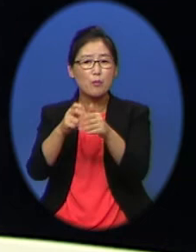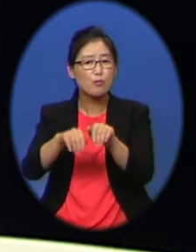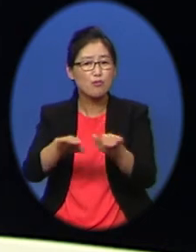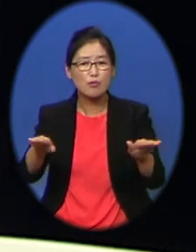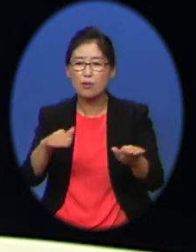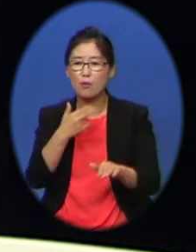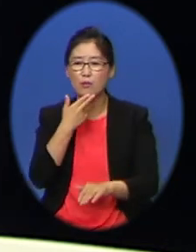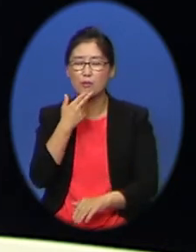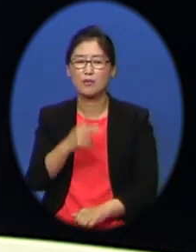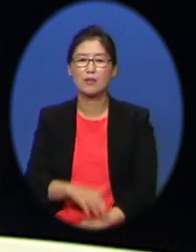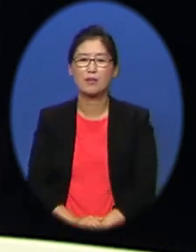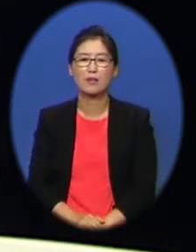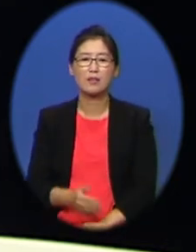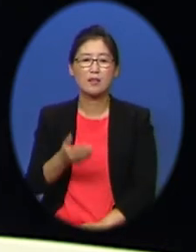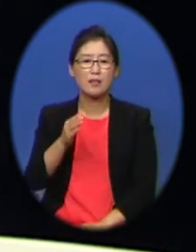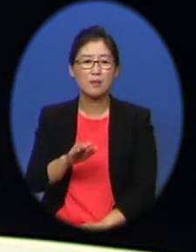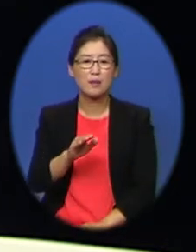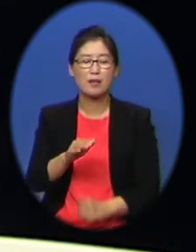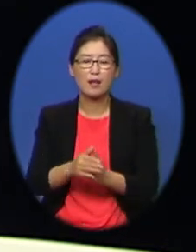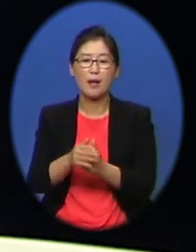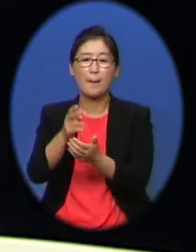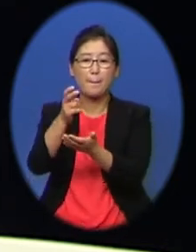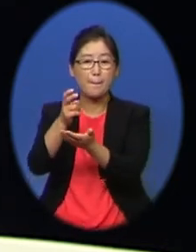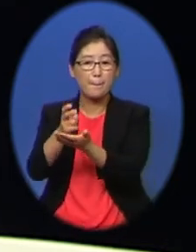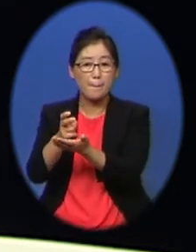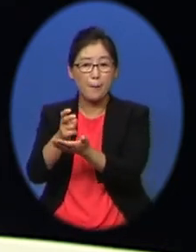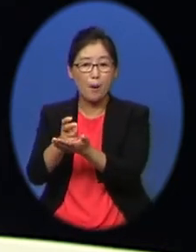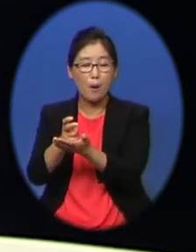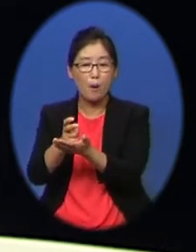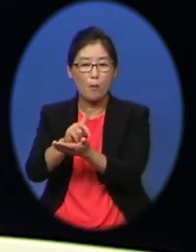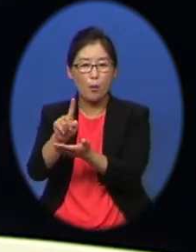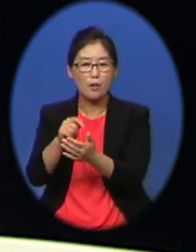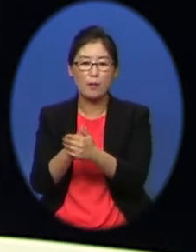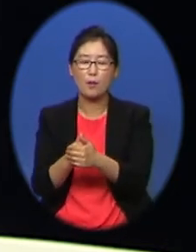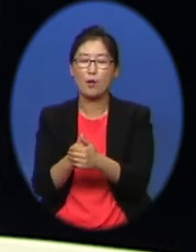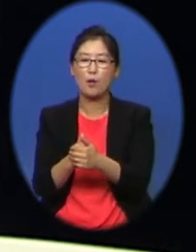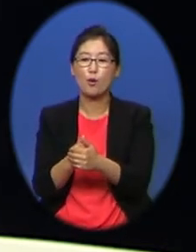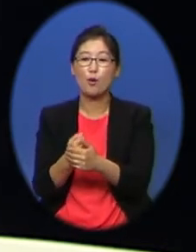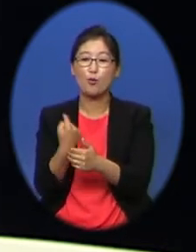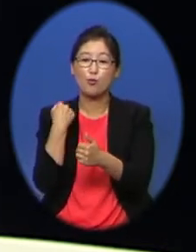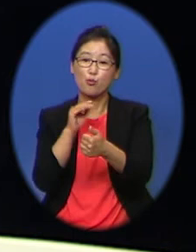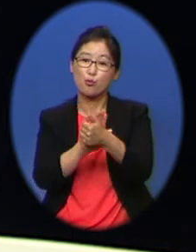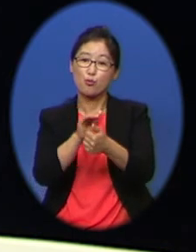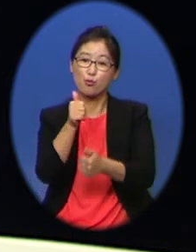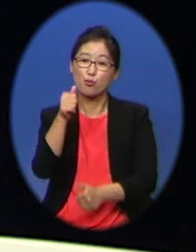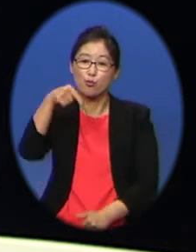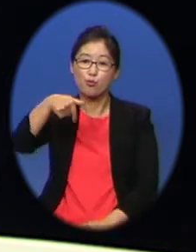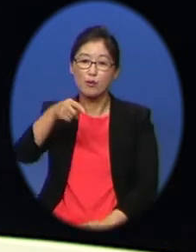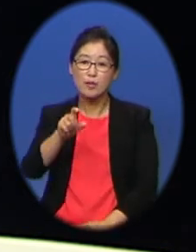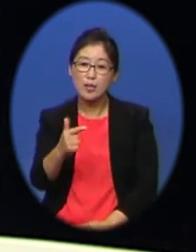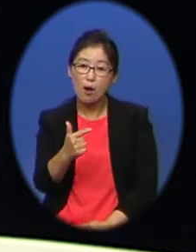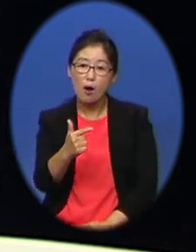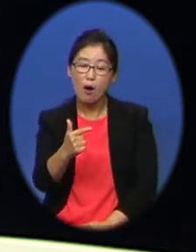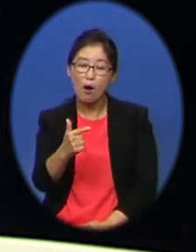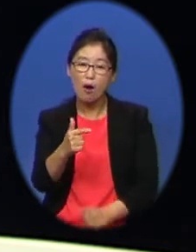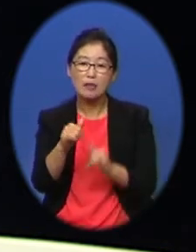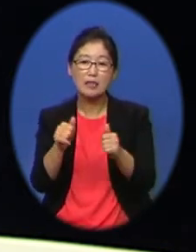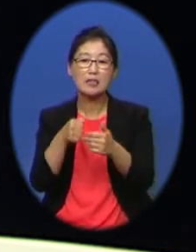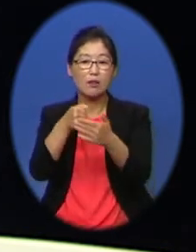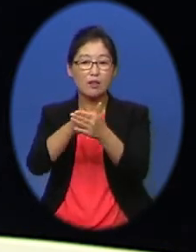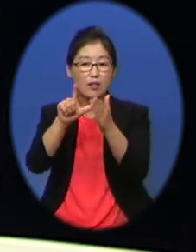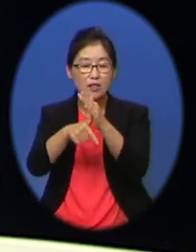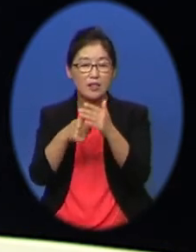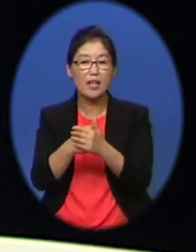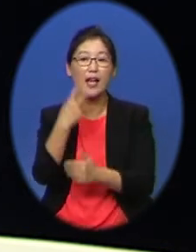것으로 보입니다. 하지만 법에 따라서 후견이 개시된다면 후견 감독인이 영수증을 요구할